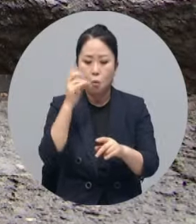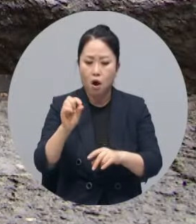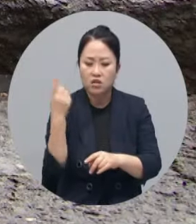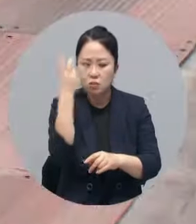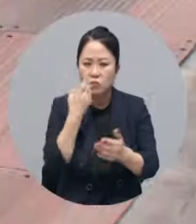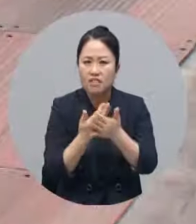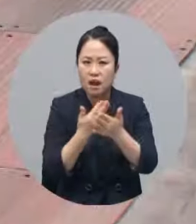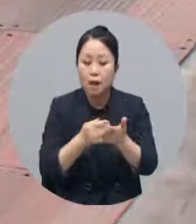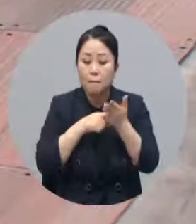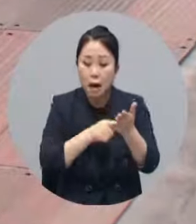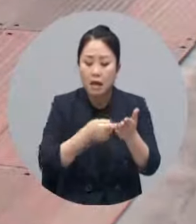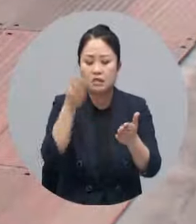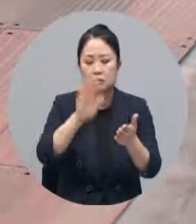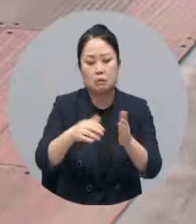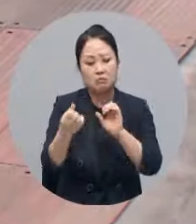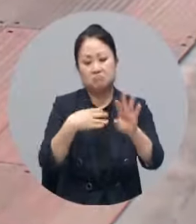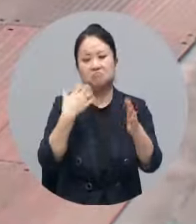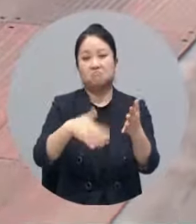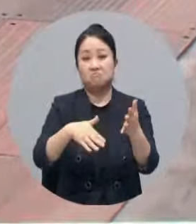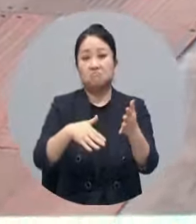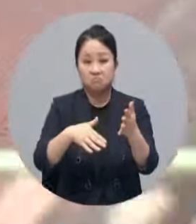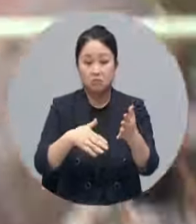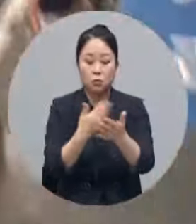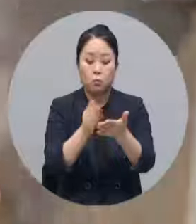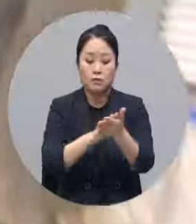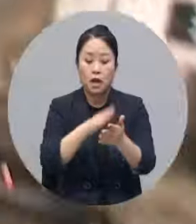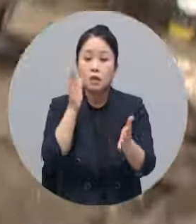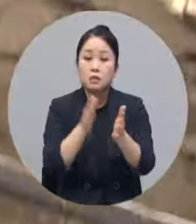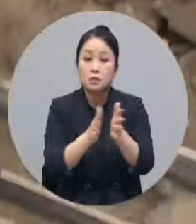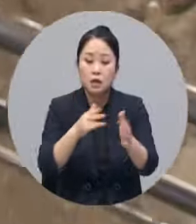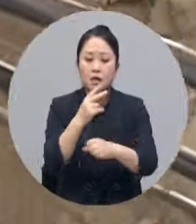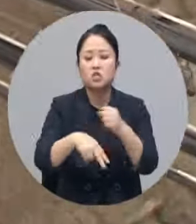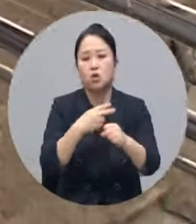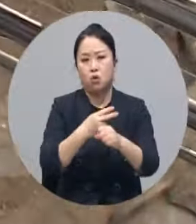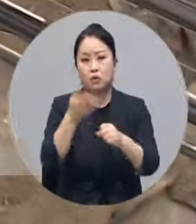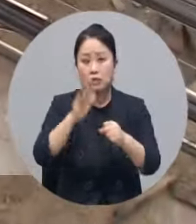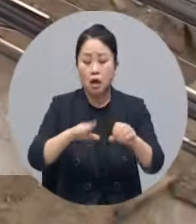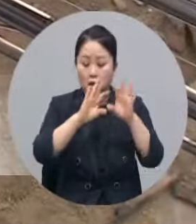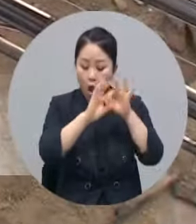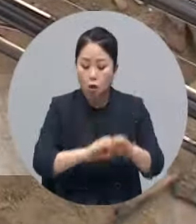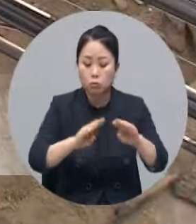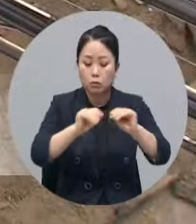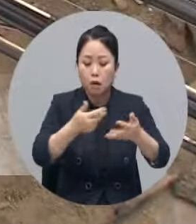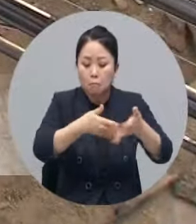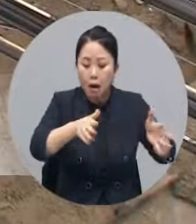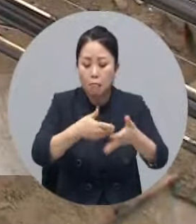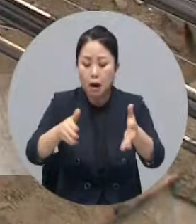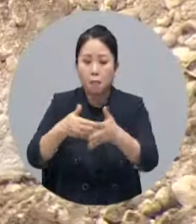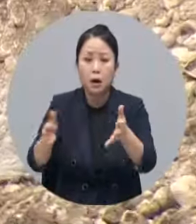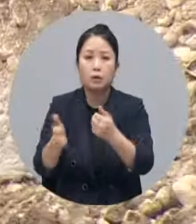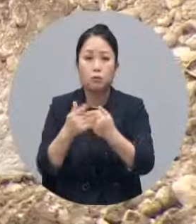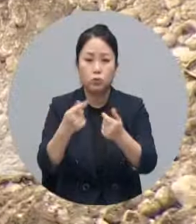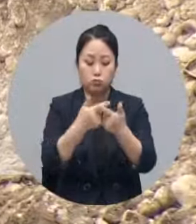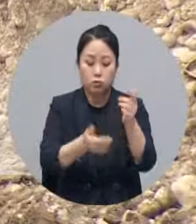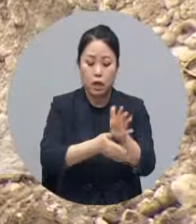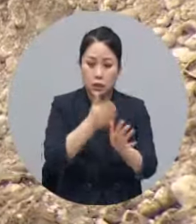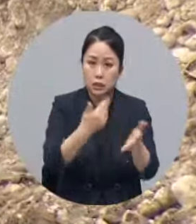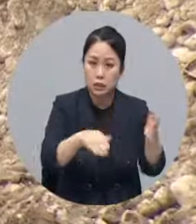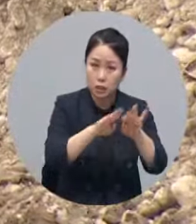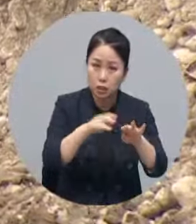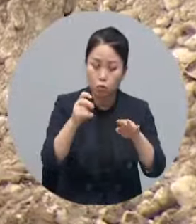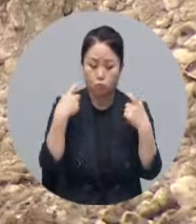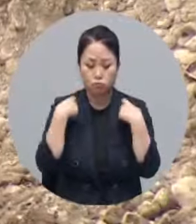상태입니다. 공사가 시작된 지 벌써 2년째. 잇따른 땅꺼짐에 부산시와 유관기관은 뒤늦게 대책을 마련하겠다고